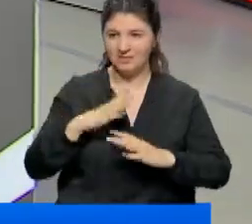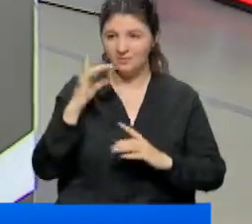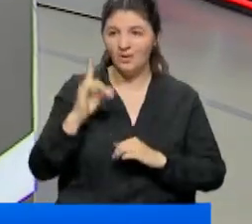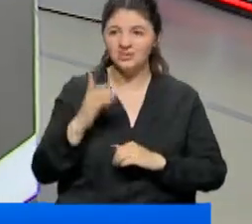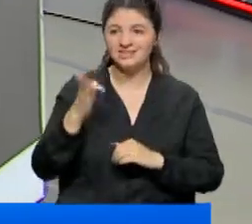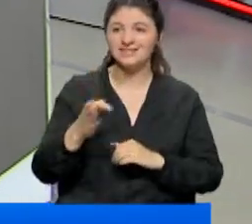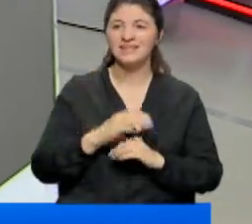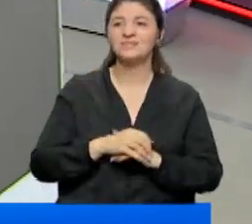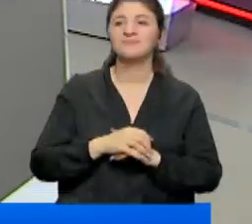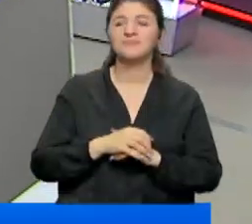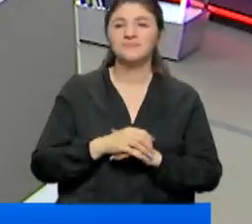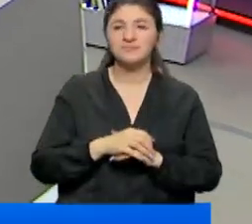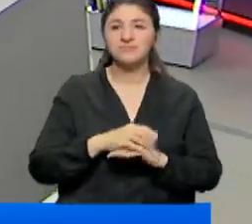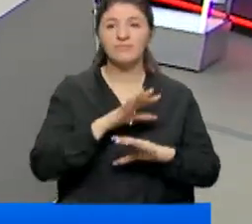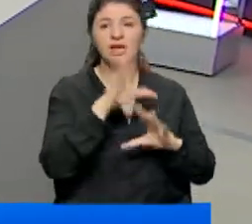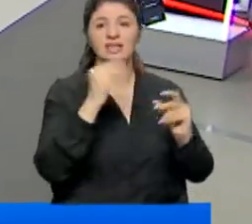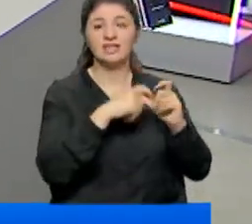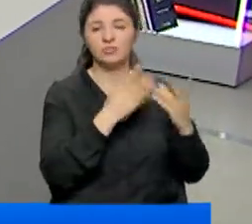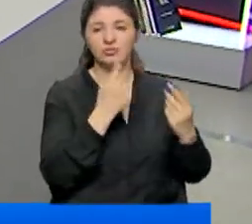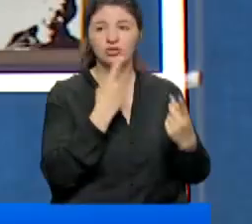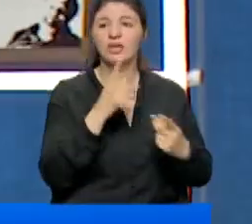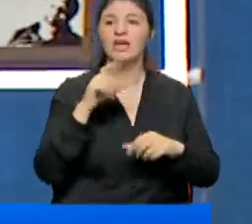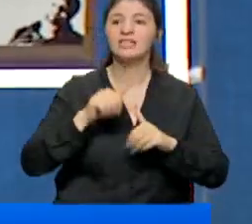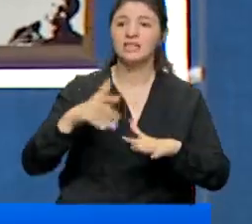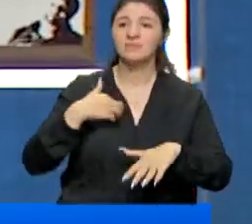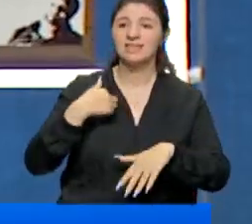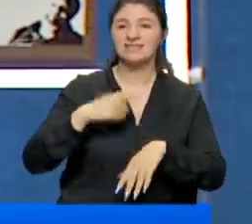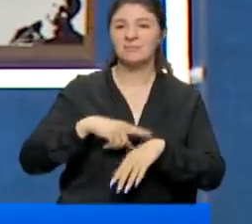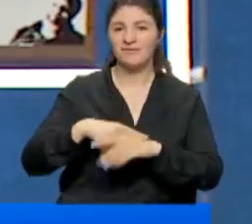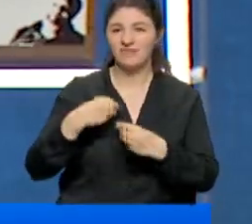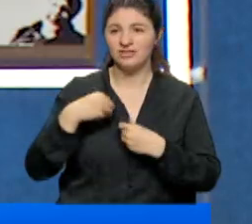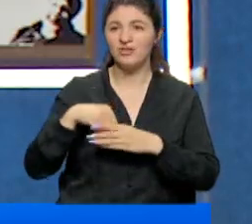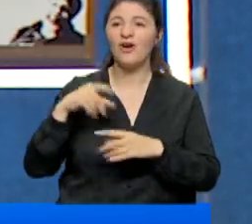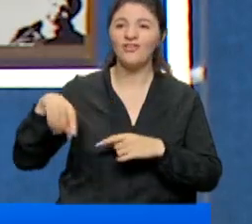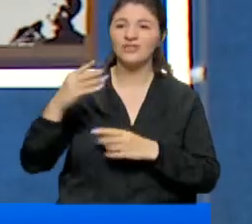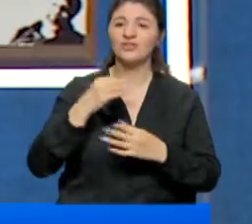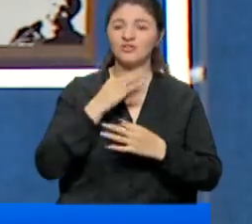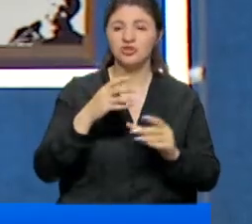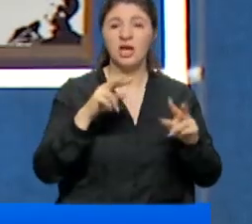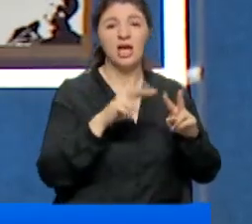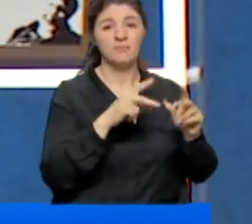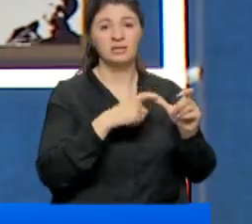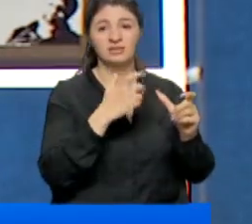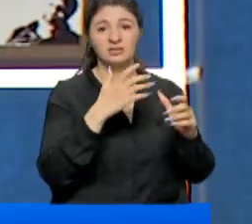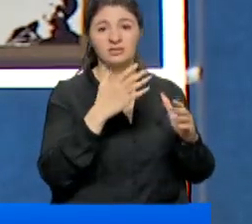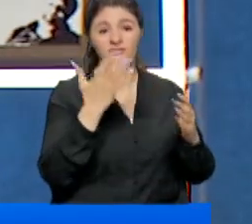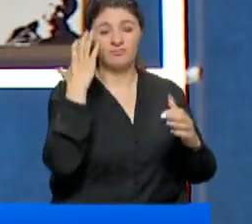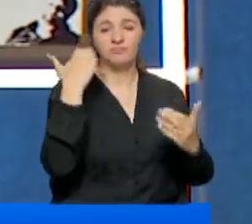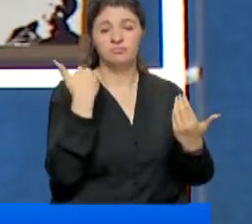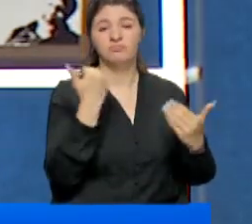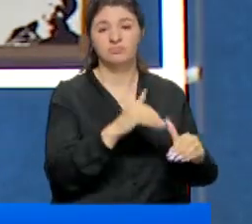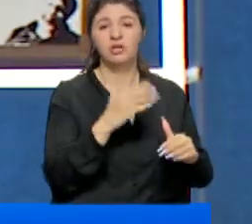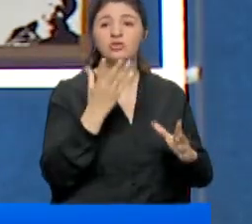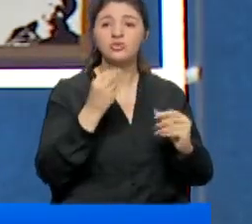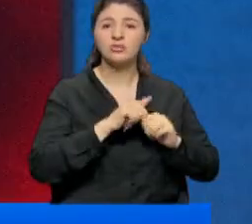istiyorum Öncelikle size yayından ve zaman verdiğiniz için onlar da çok çok teşekkürler takdirlerini ile diyorlar Evet